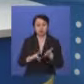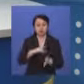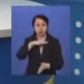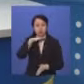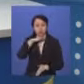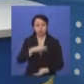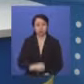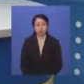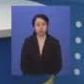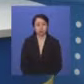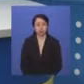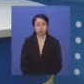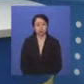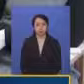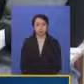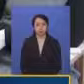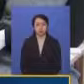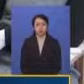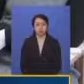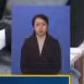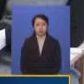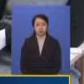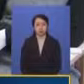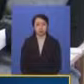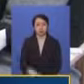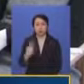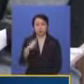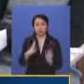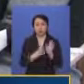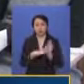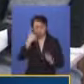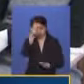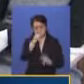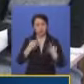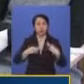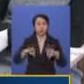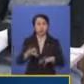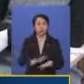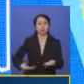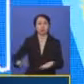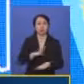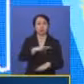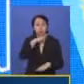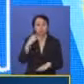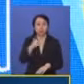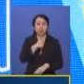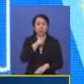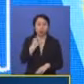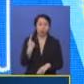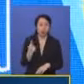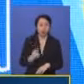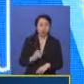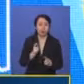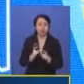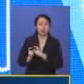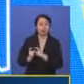центре внимания. Моя коллега подробнее. На 29-ю годовщину независимости страны выпало немало испытаний. Одно из них –